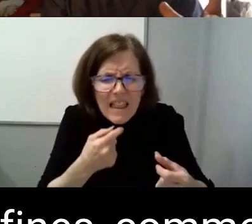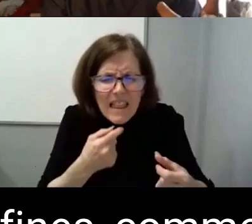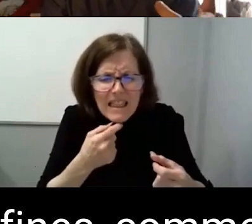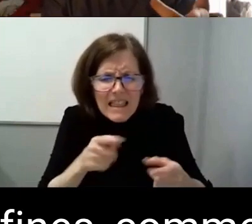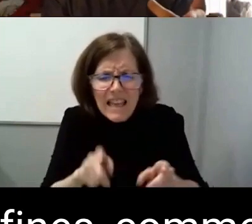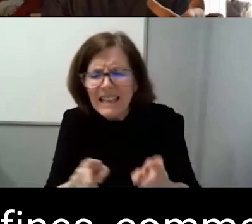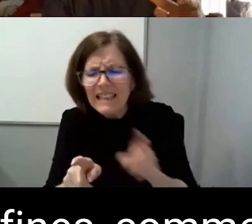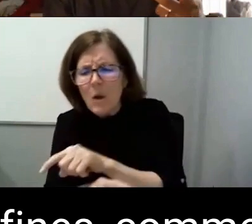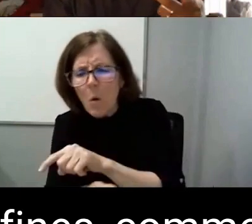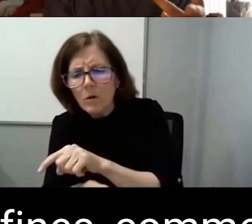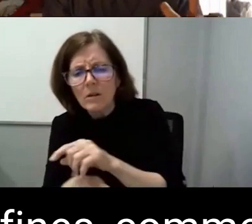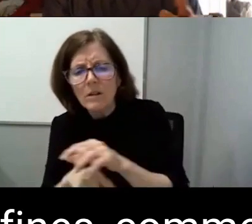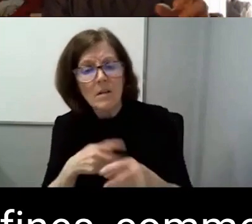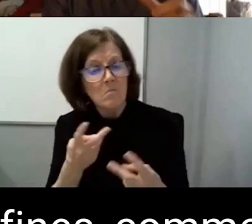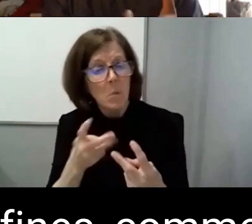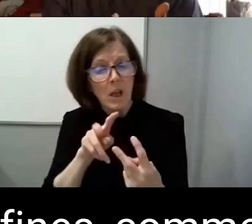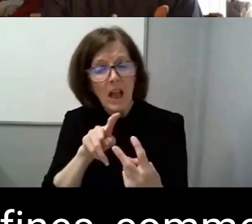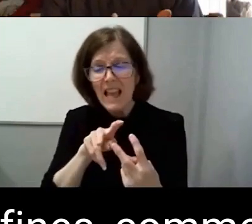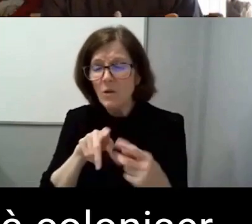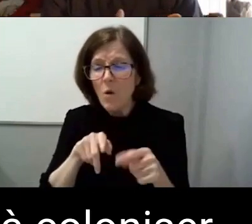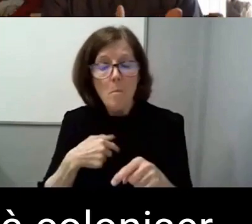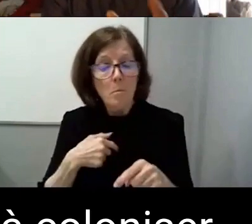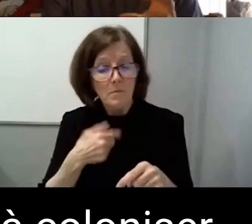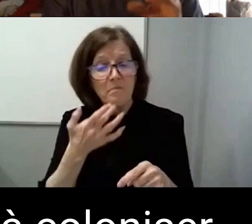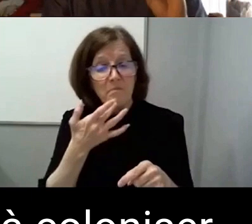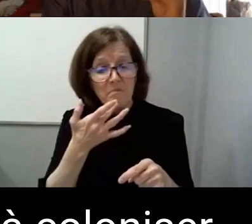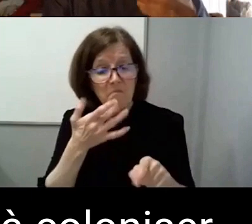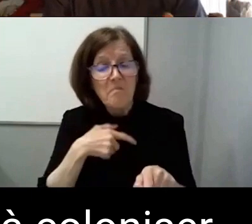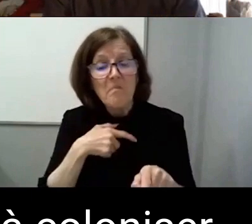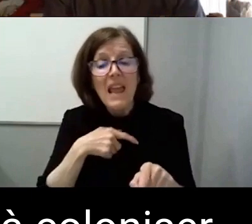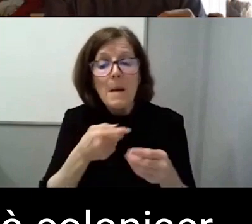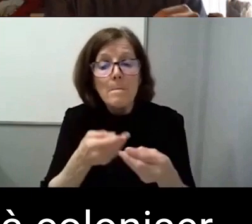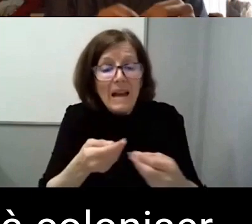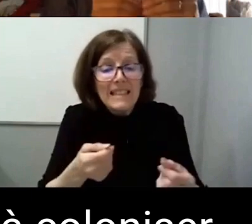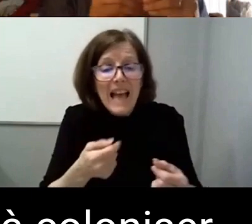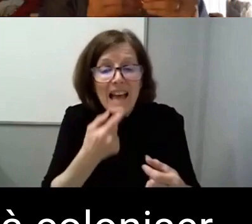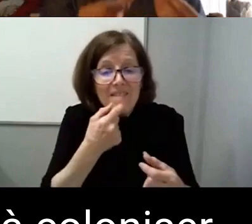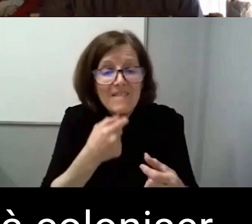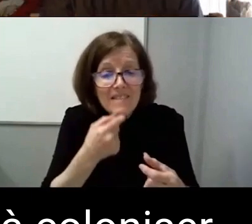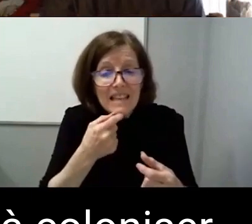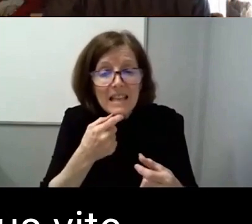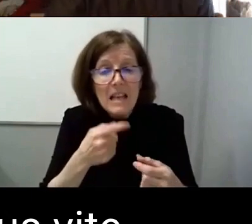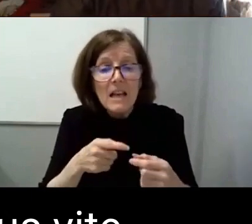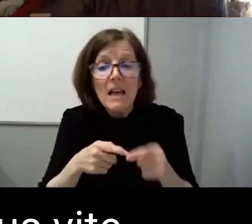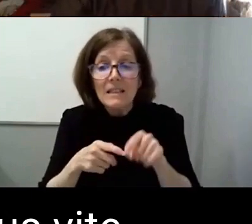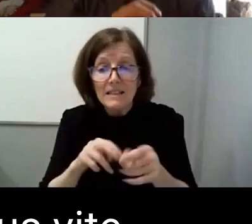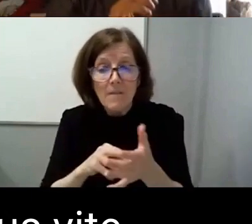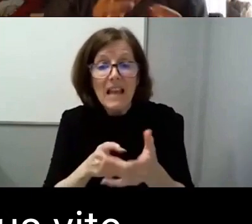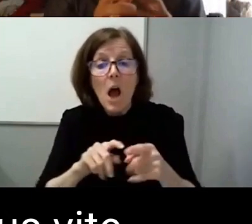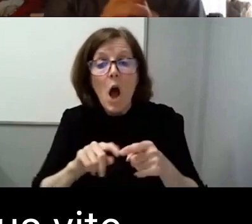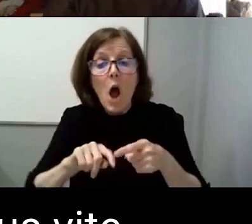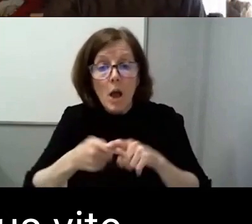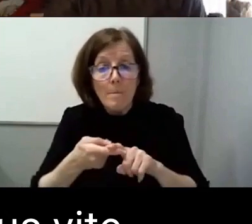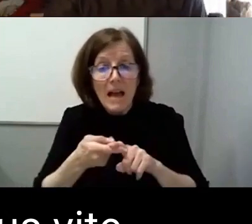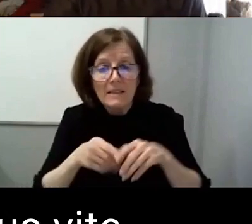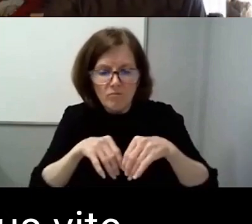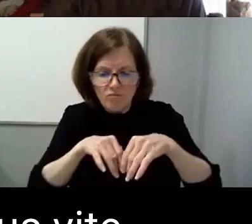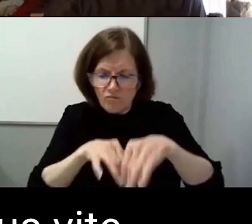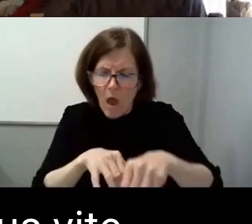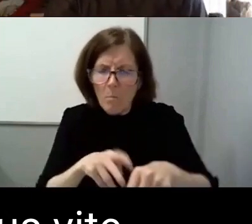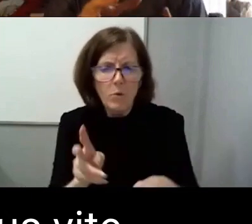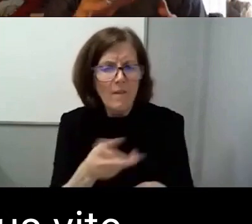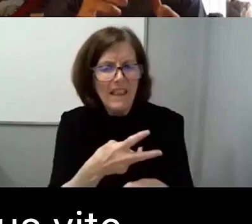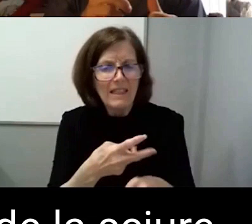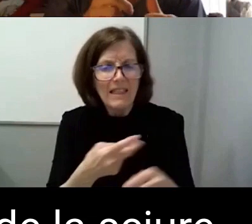côtés. Moi, je préconise des matières fines, comme dans l'exemple du feu, hein, où ça va commencer à coloniser plus rapidement, offrir des résultats plus